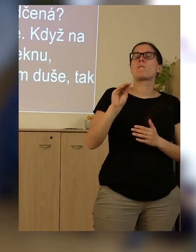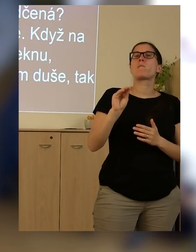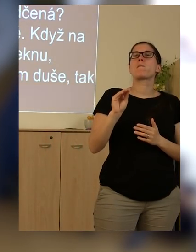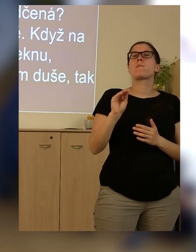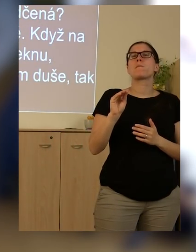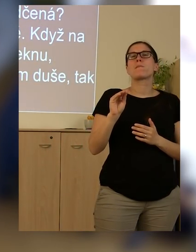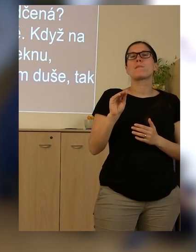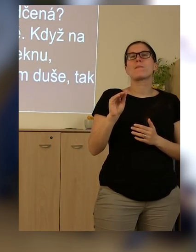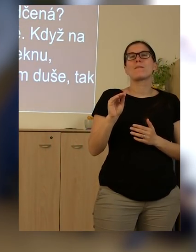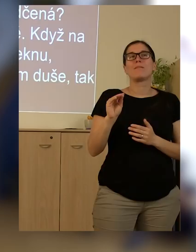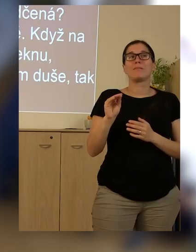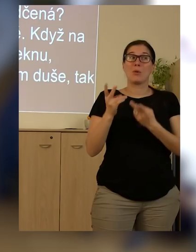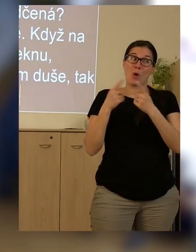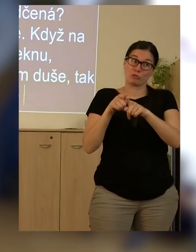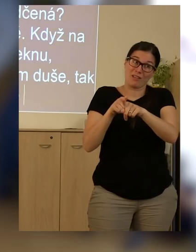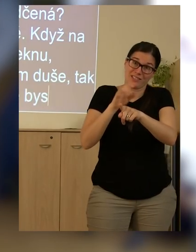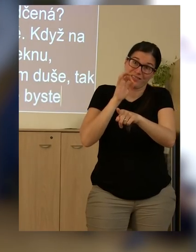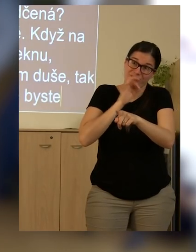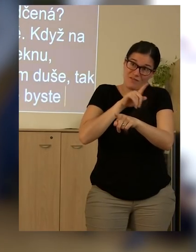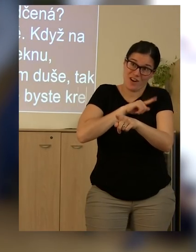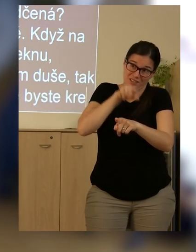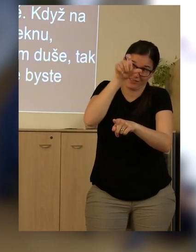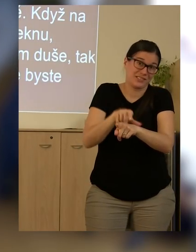Není možný, že byste kretén byla vy?